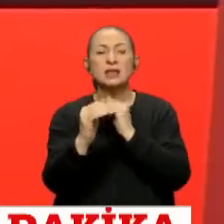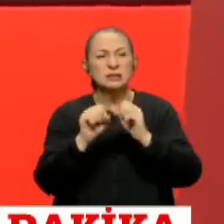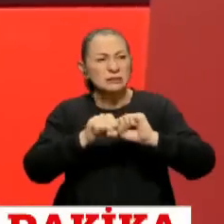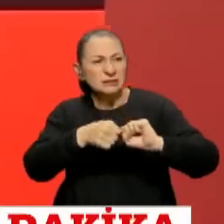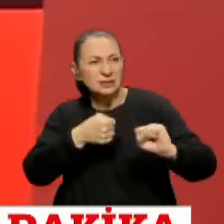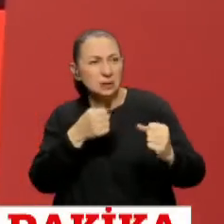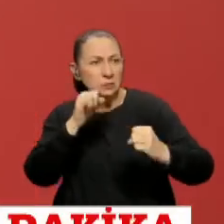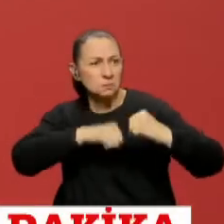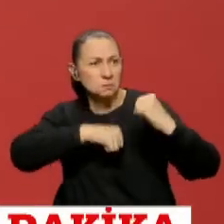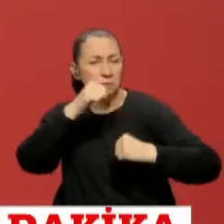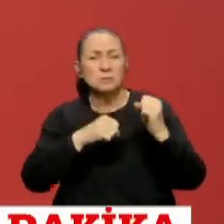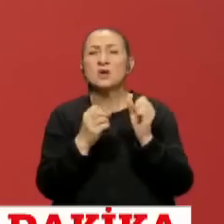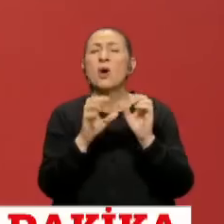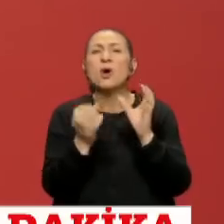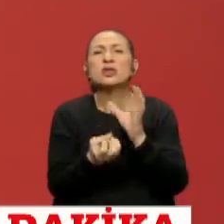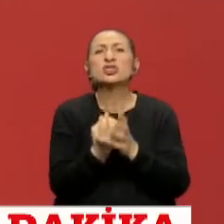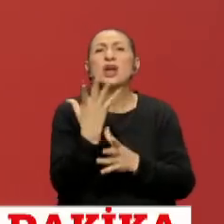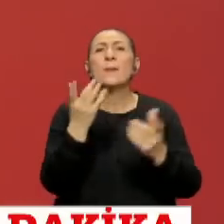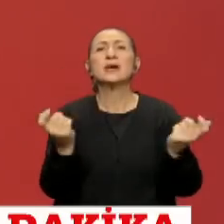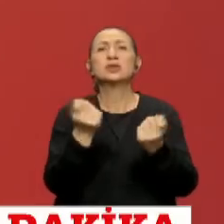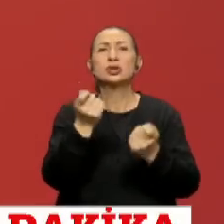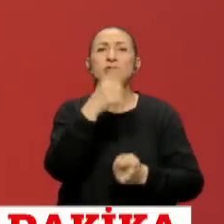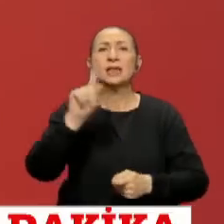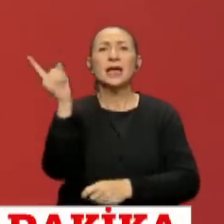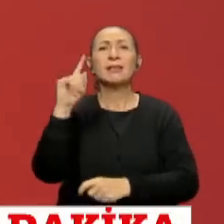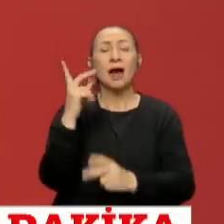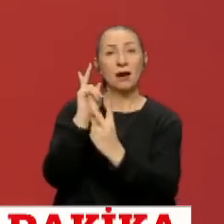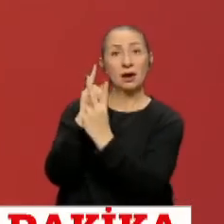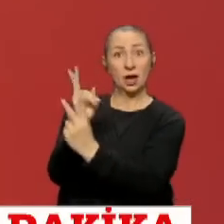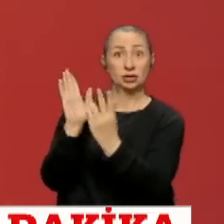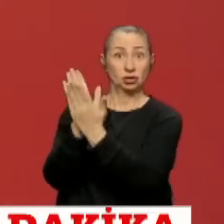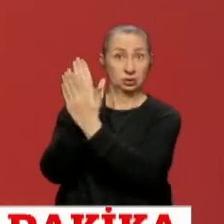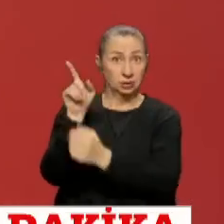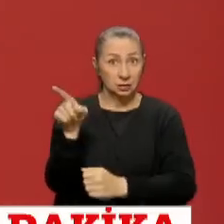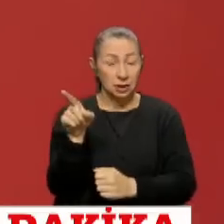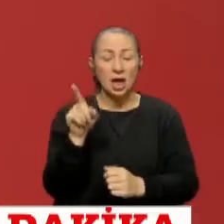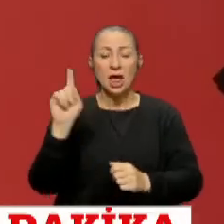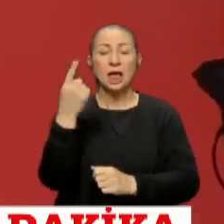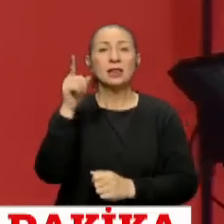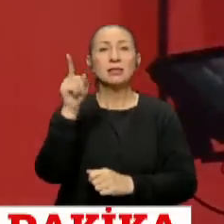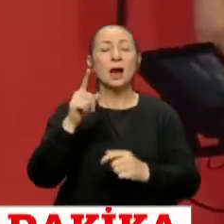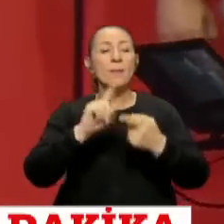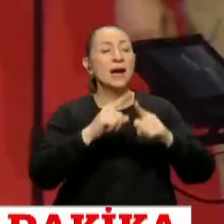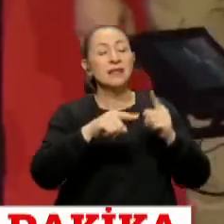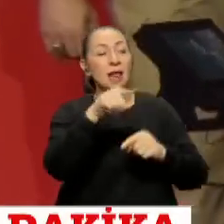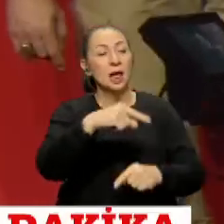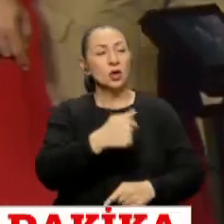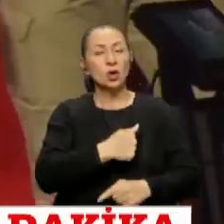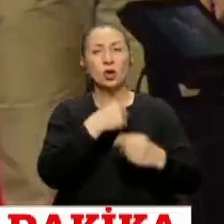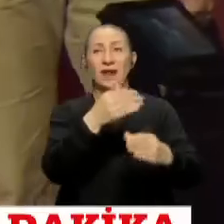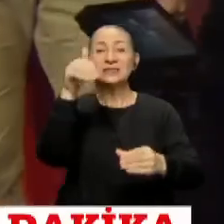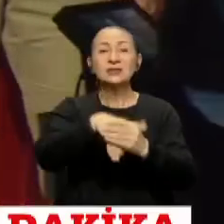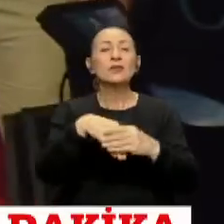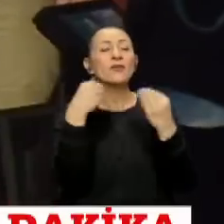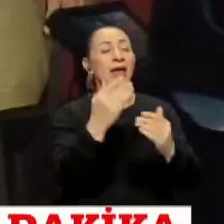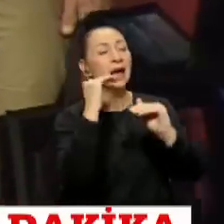gerilimi ortaya çıkarmaya çalışan iktidara karşı, iktidar partilerine gönül veren